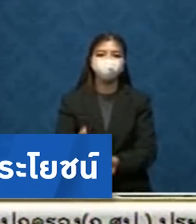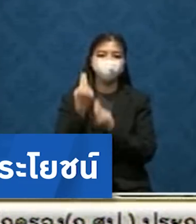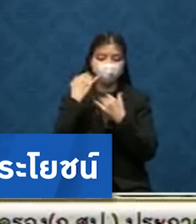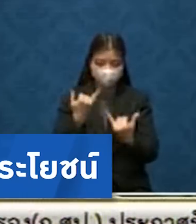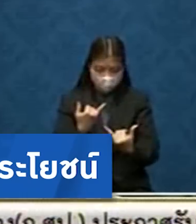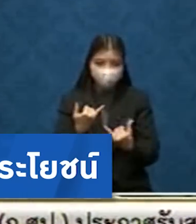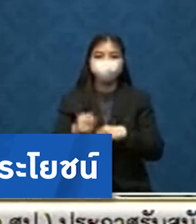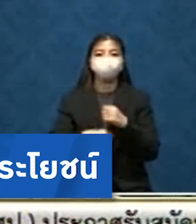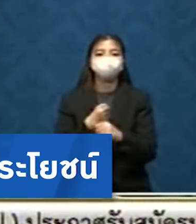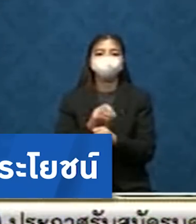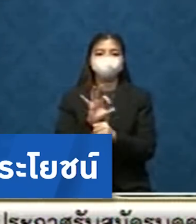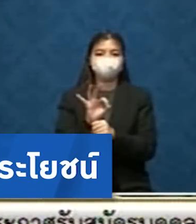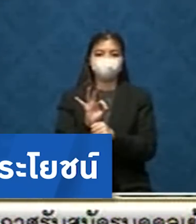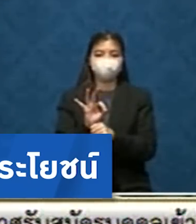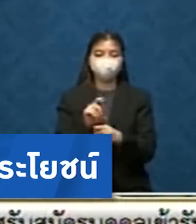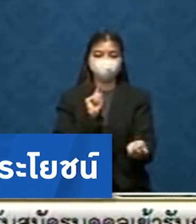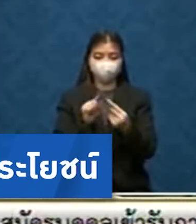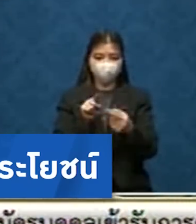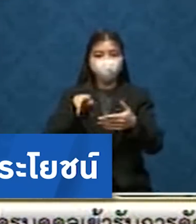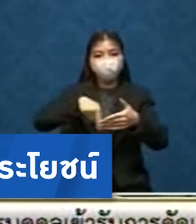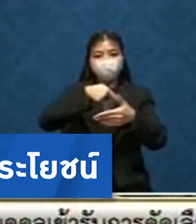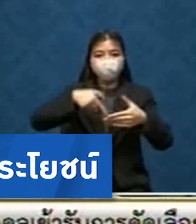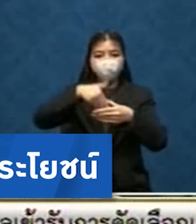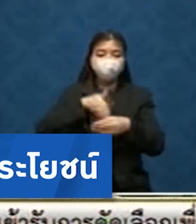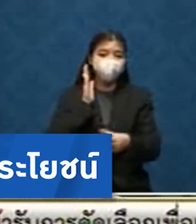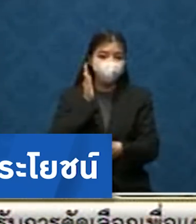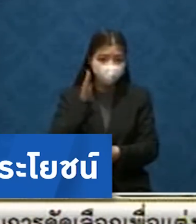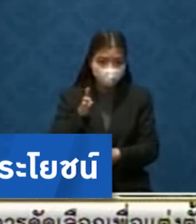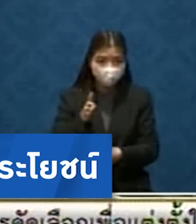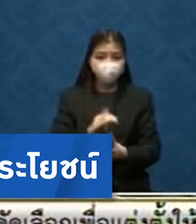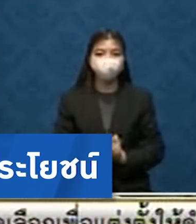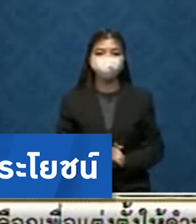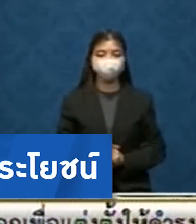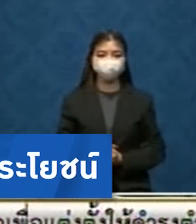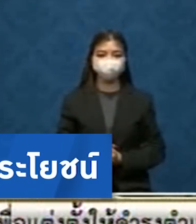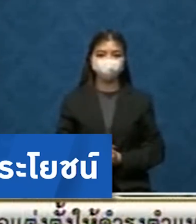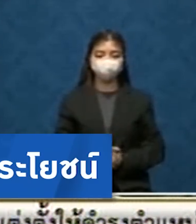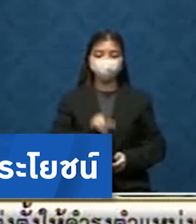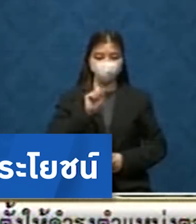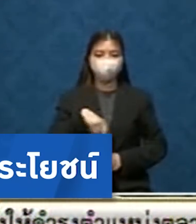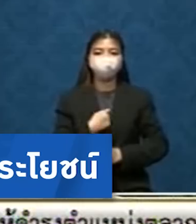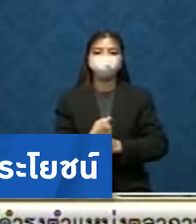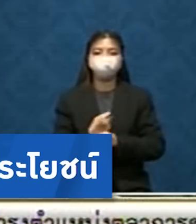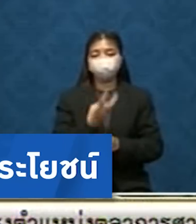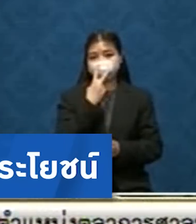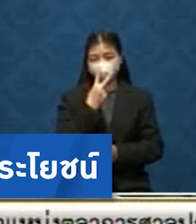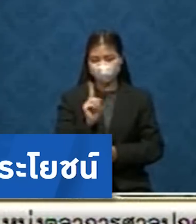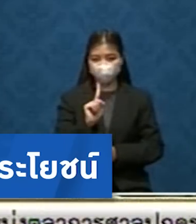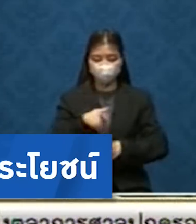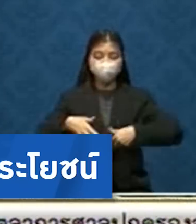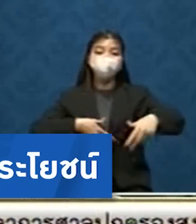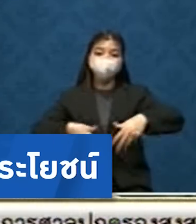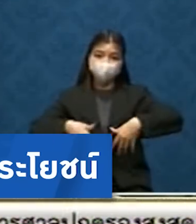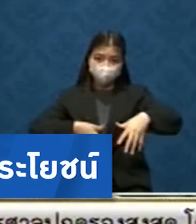เป็นปีที่ 9ในสนามเลือกตั้งที่จะเกิดขึ้นต่อไปนี้ก็เป็นเครื่องยืนยันว่าพี่น้อง